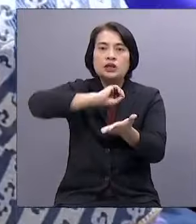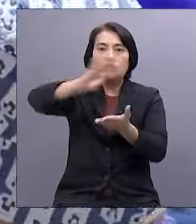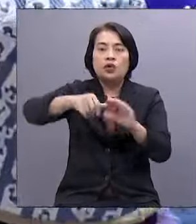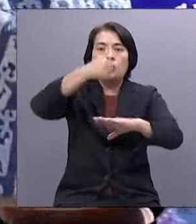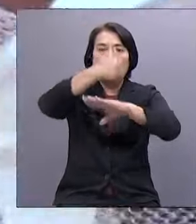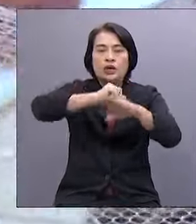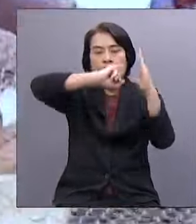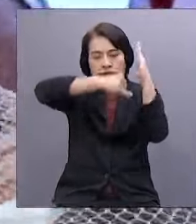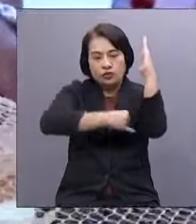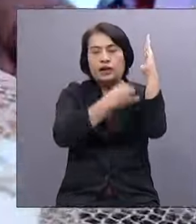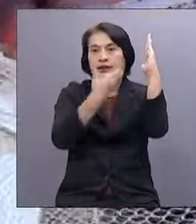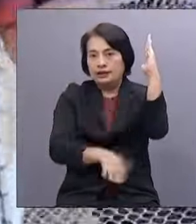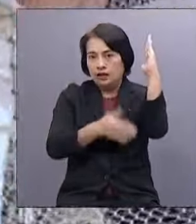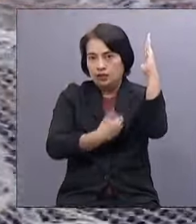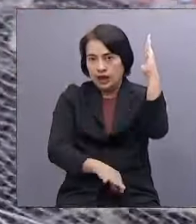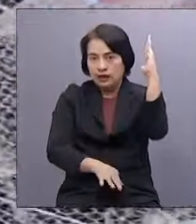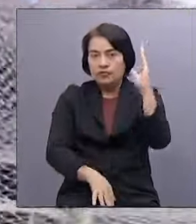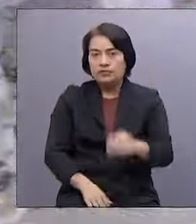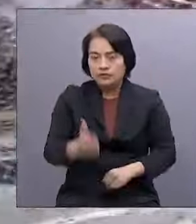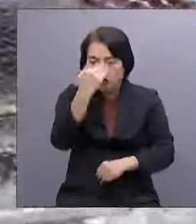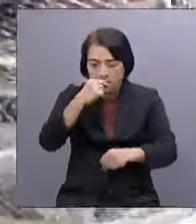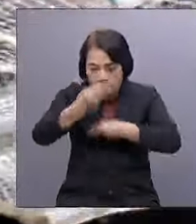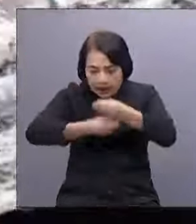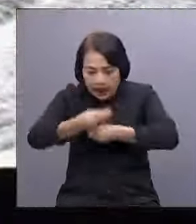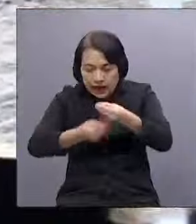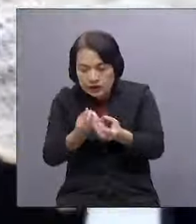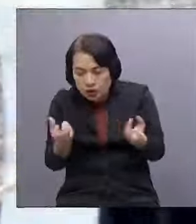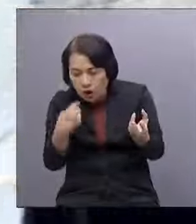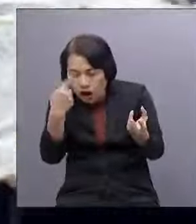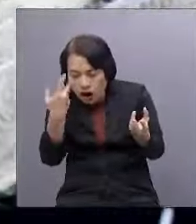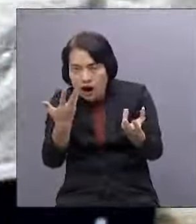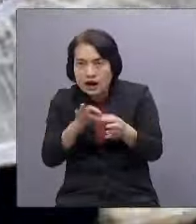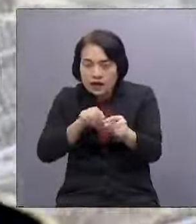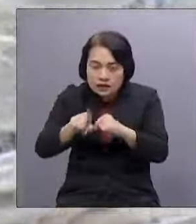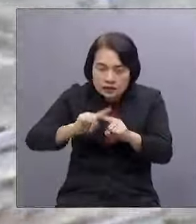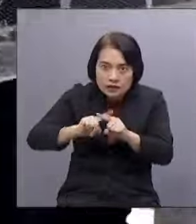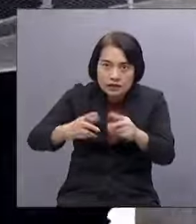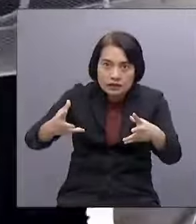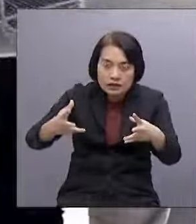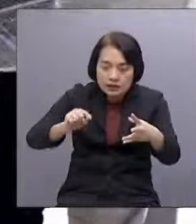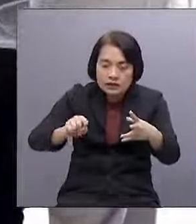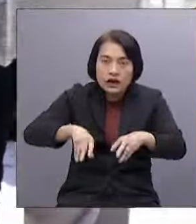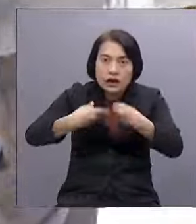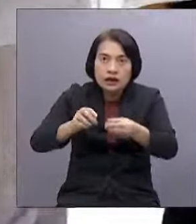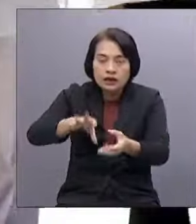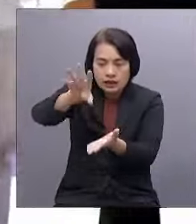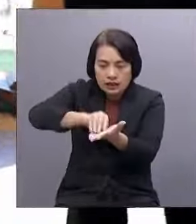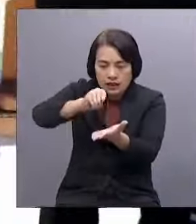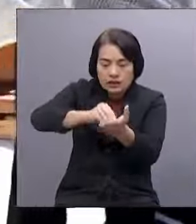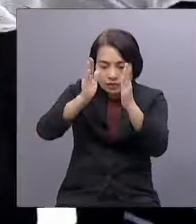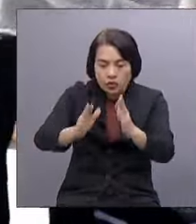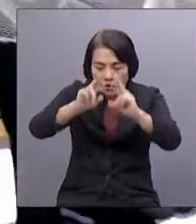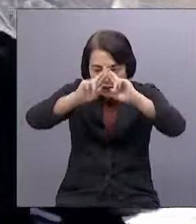กจังหวัดเพื่อที่จะสืบให้ถึงผู้ขายเครื่องมือลอบพับได้ให้กรมประมงกำลังเก็บข้อมูลผู้ค้า